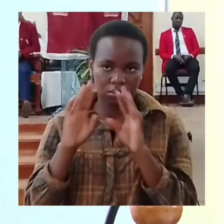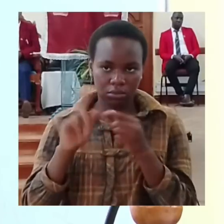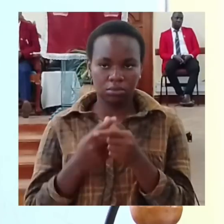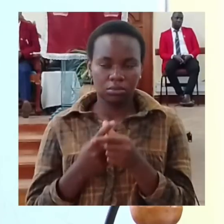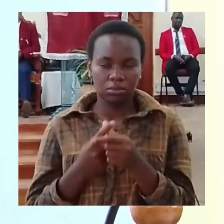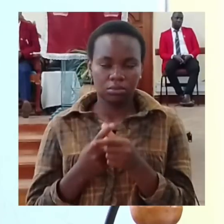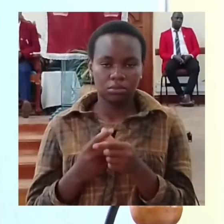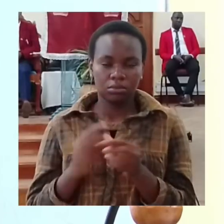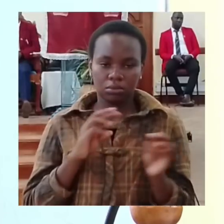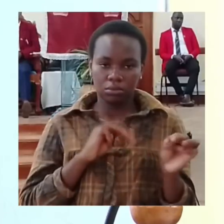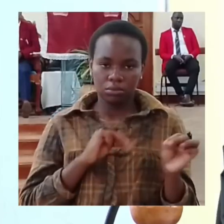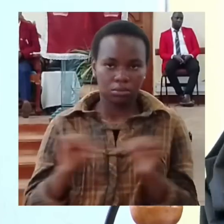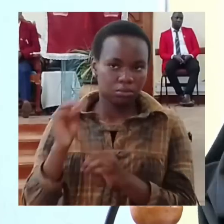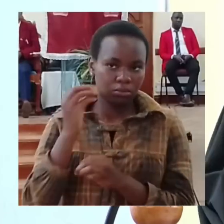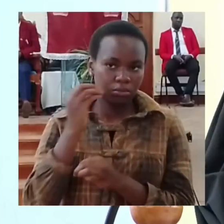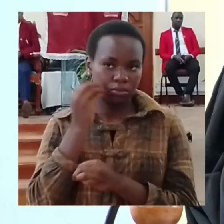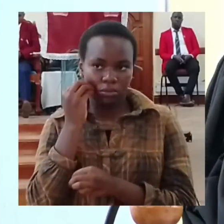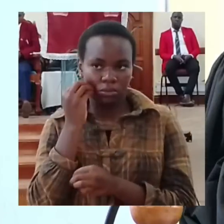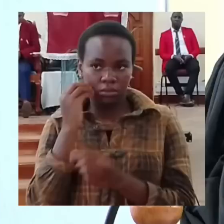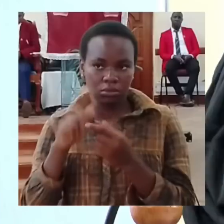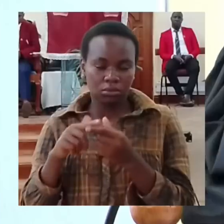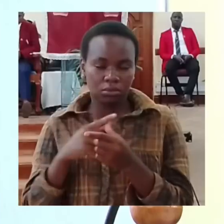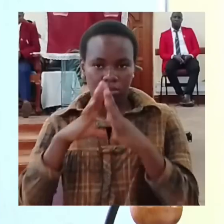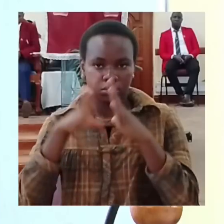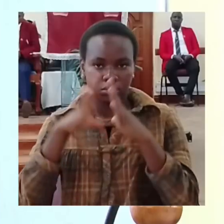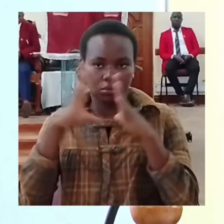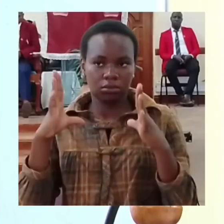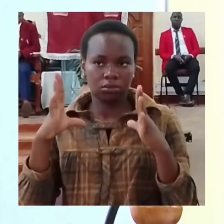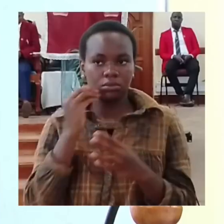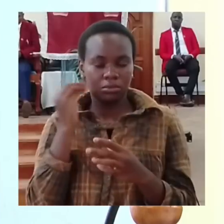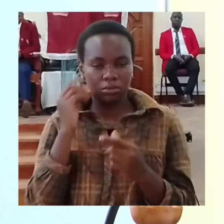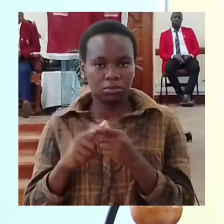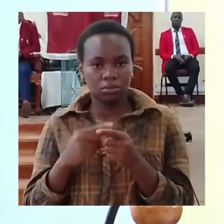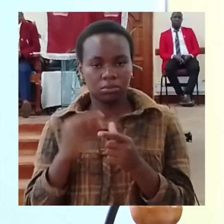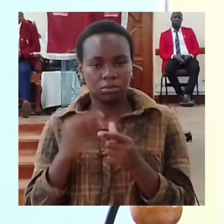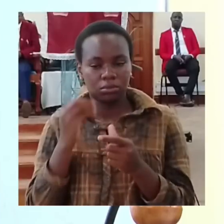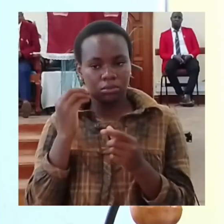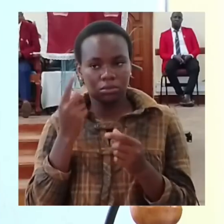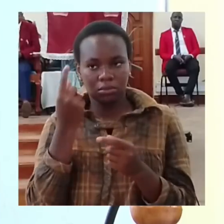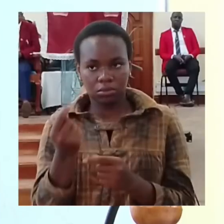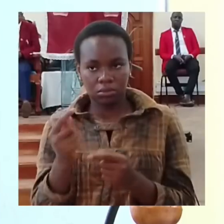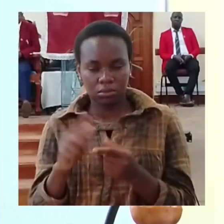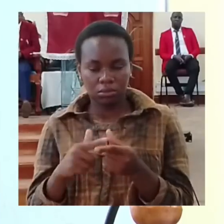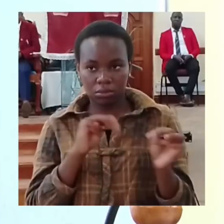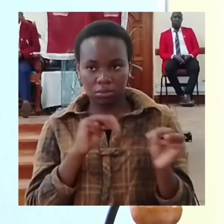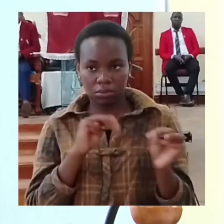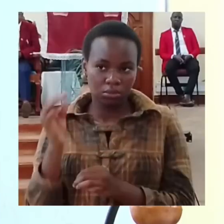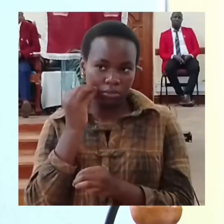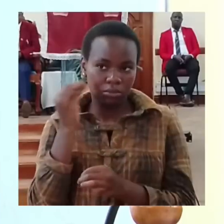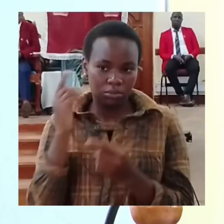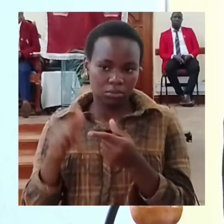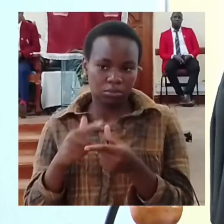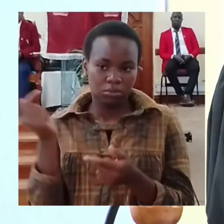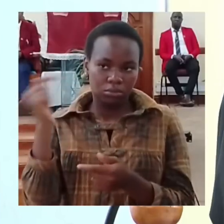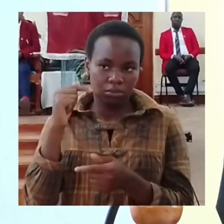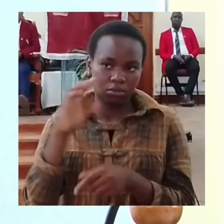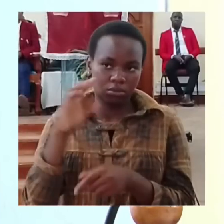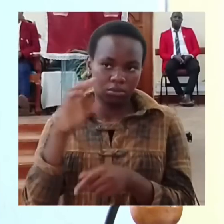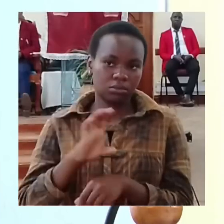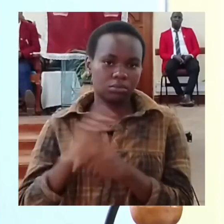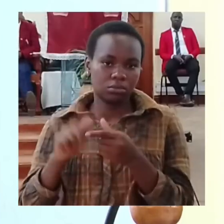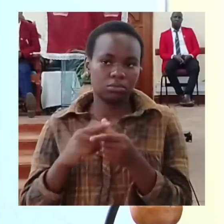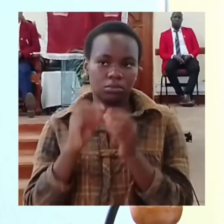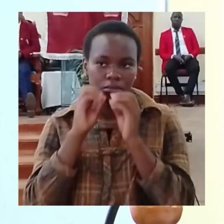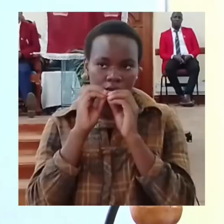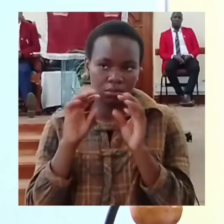tũtiumire mũciĩ. Amwe mauma mĩciĩ mĩnene, angĩ mauma tũmĩciĩ tũnini, no ithe tũtiumire mũciĩ. It's a blessing. Gũtirĩ